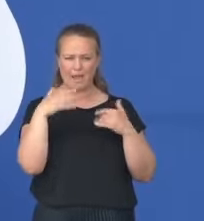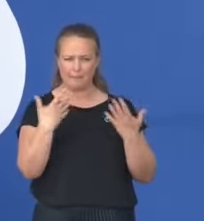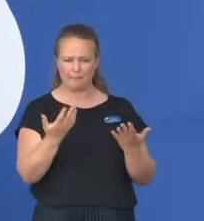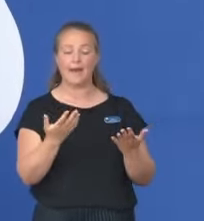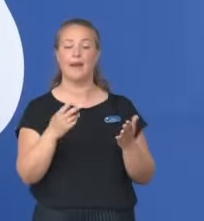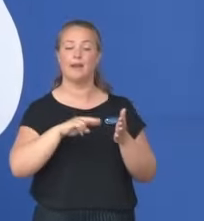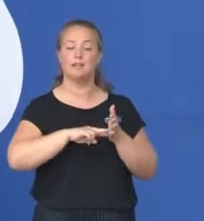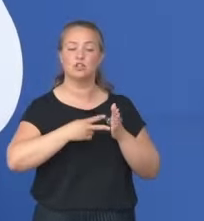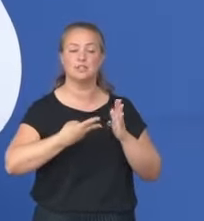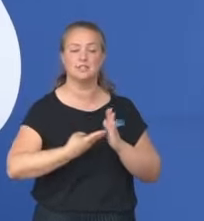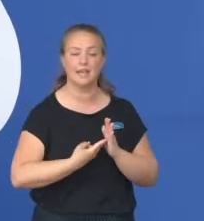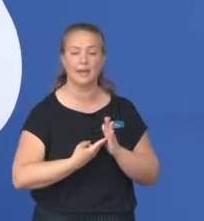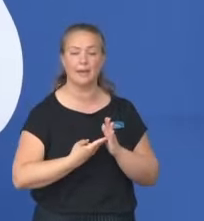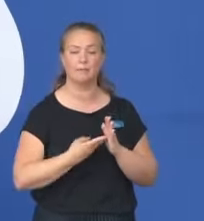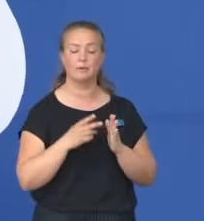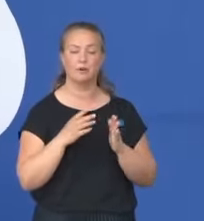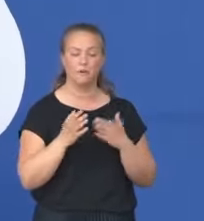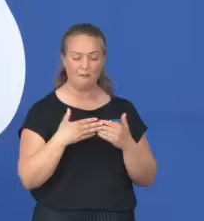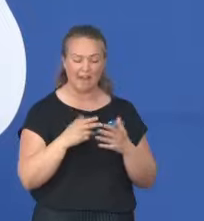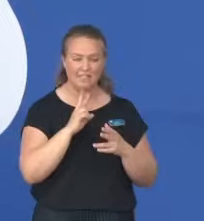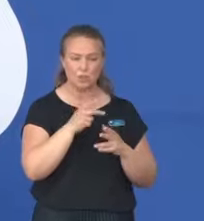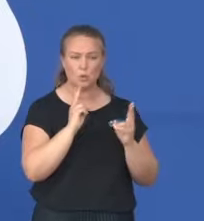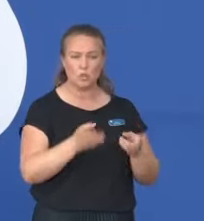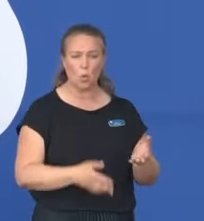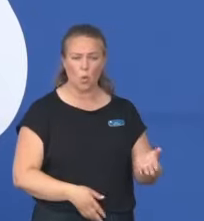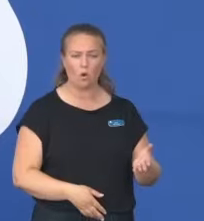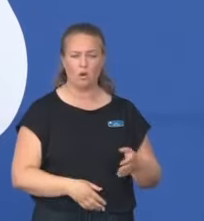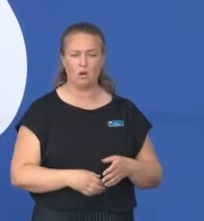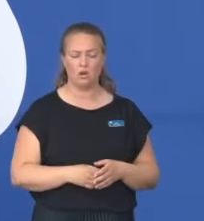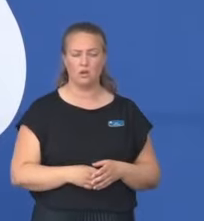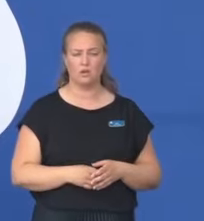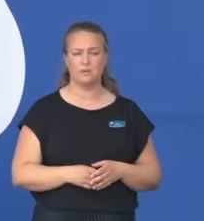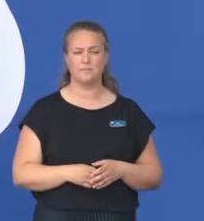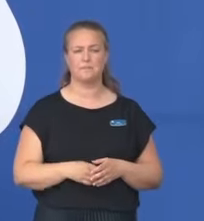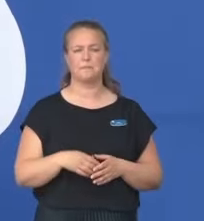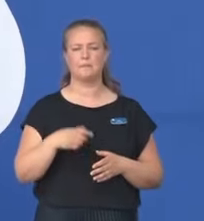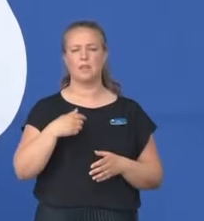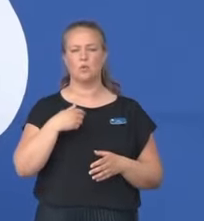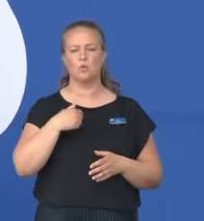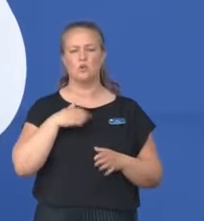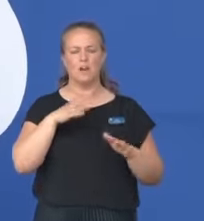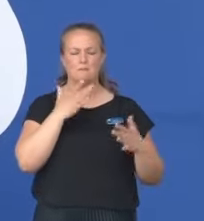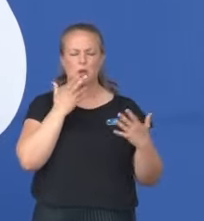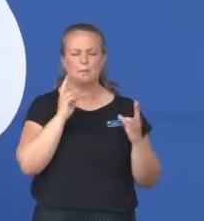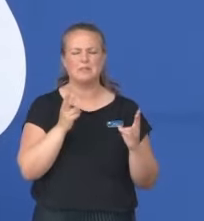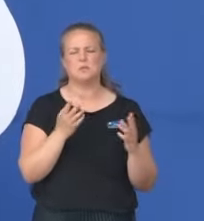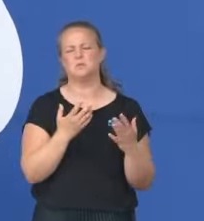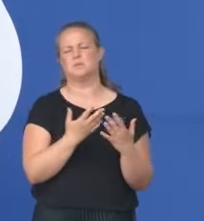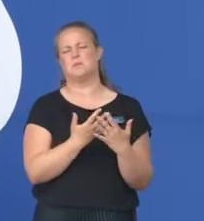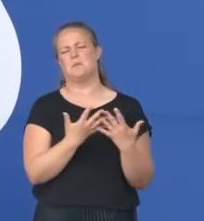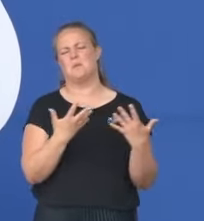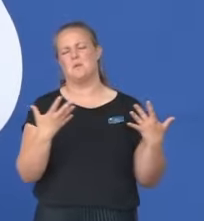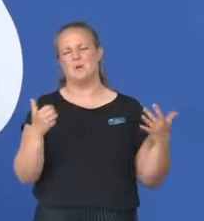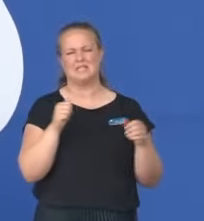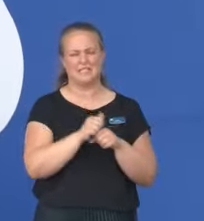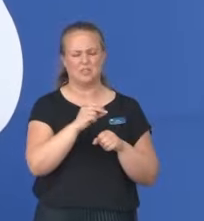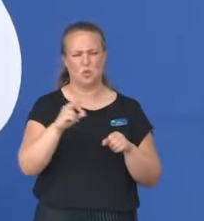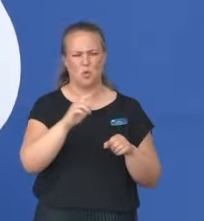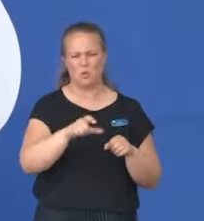är, ser ut som det gör. Sen ska vi också komma ihåg att jag pratar med hur många 16-åringar som helst som också inte